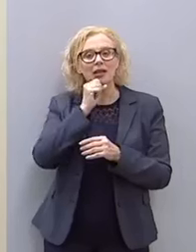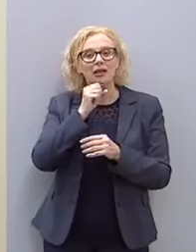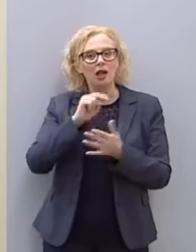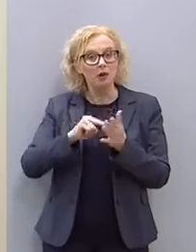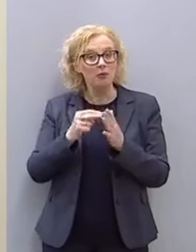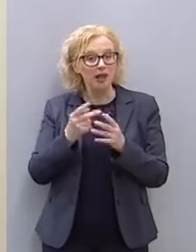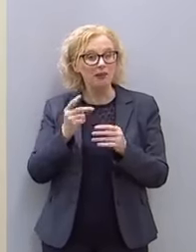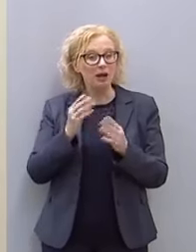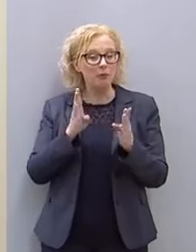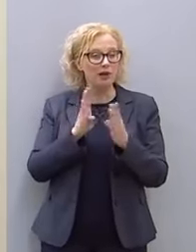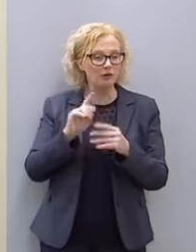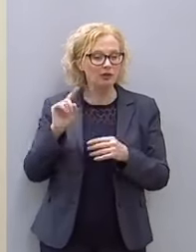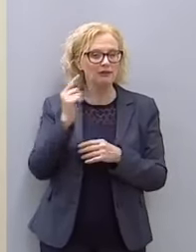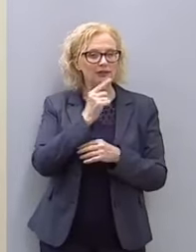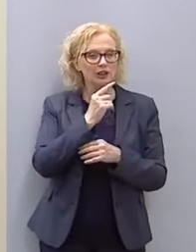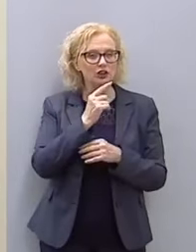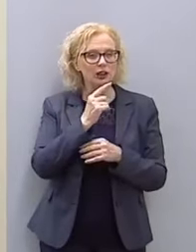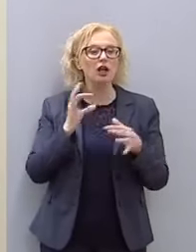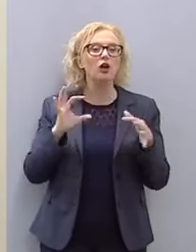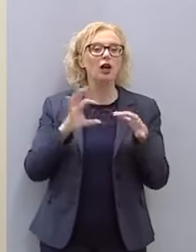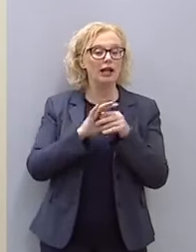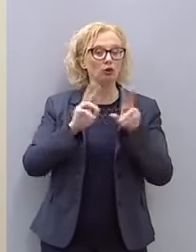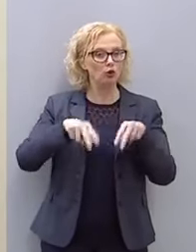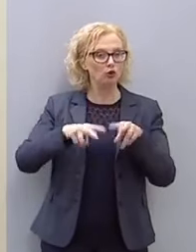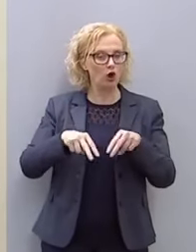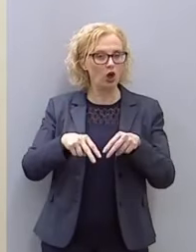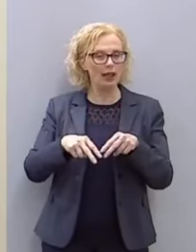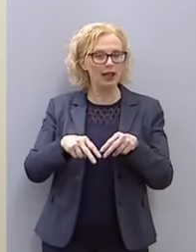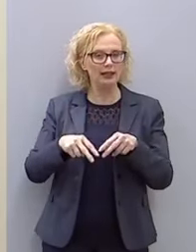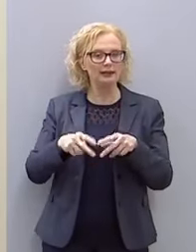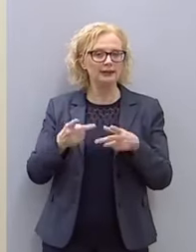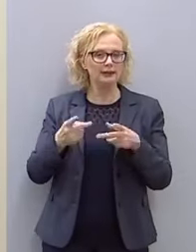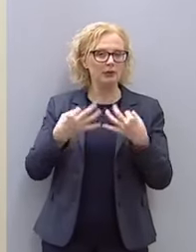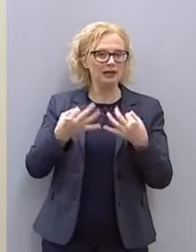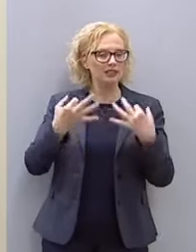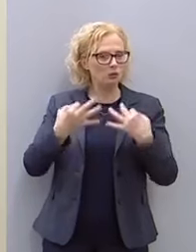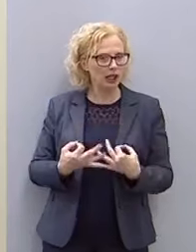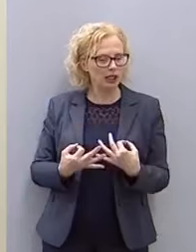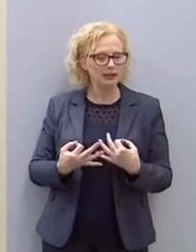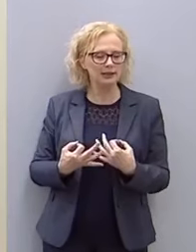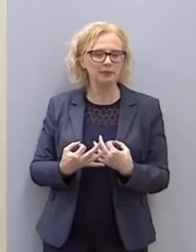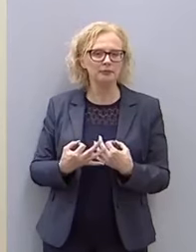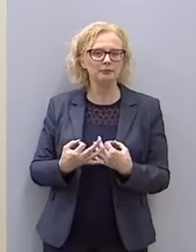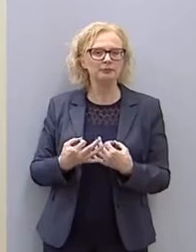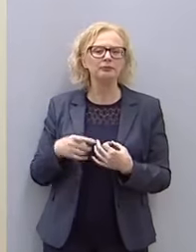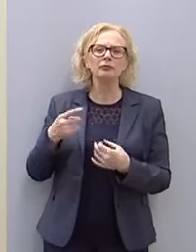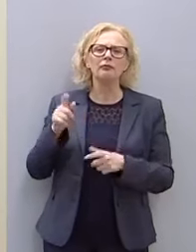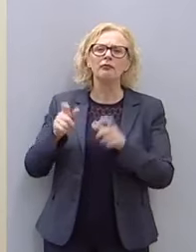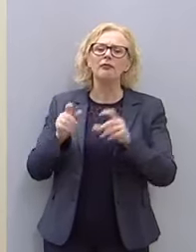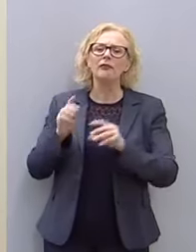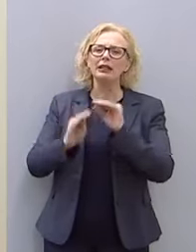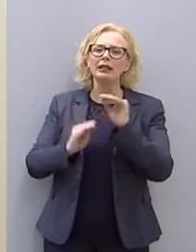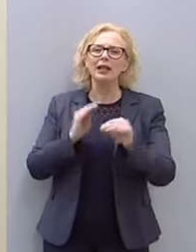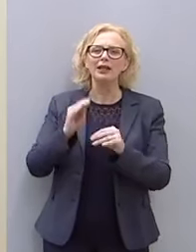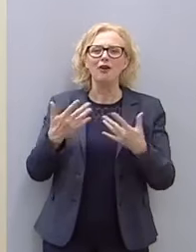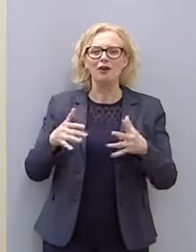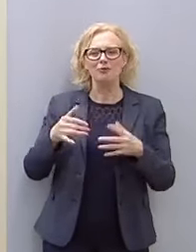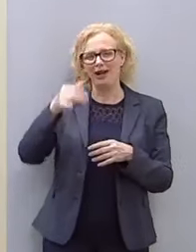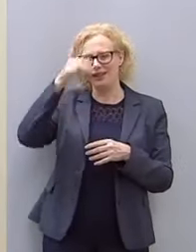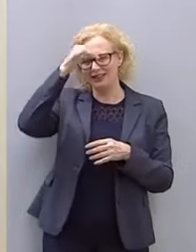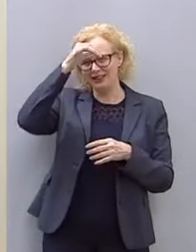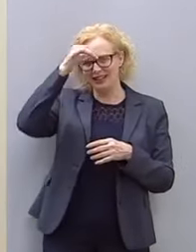difficile da affrontare quello dei controlli in modo particolare per garantire la sicurezza poi molti ci chiedono visto che la stagione è proprio